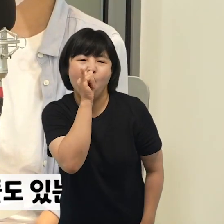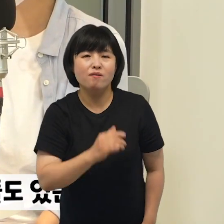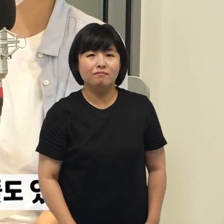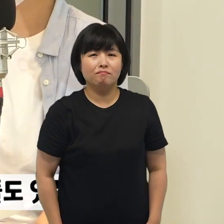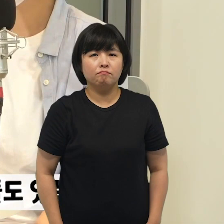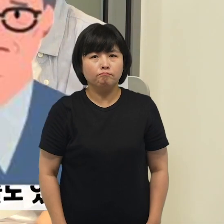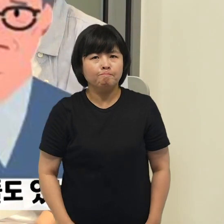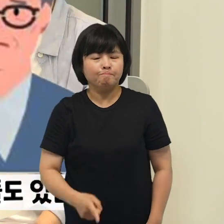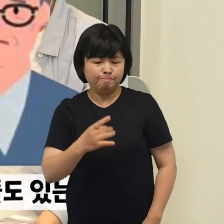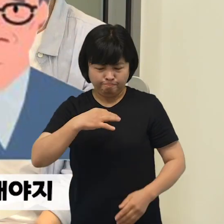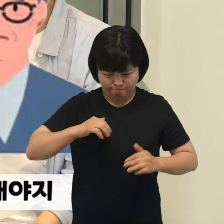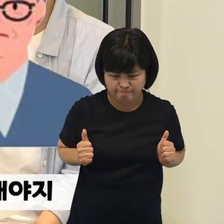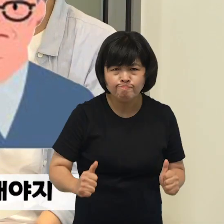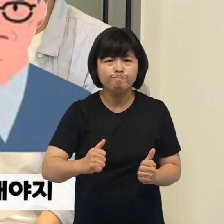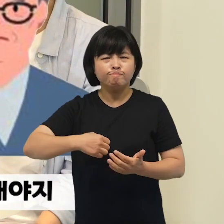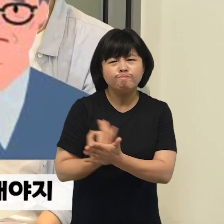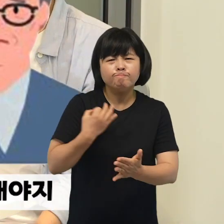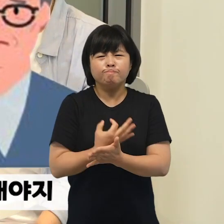있는데